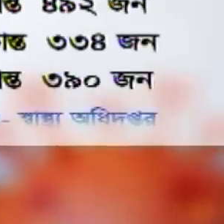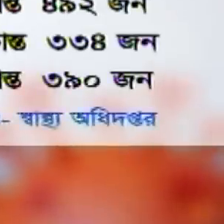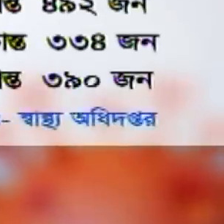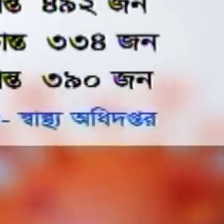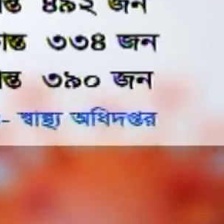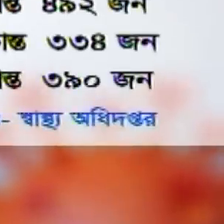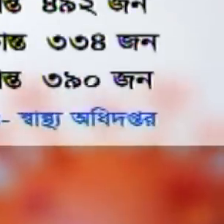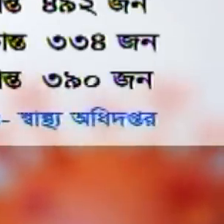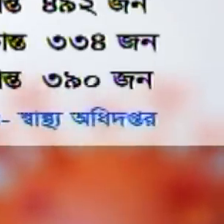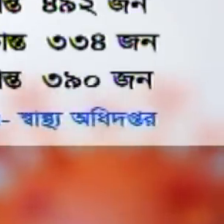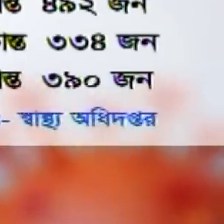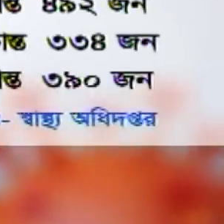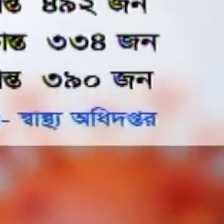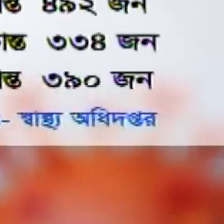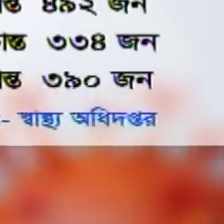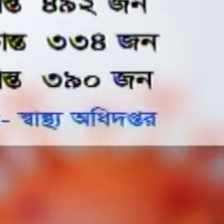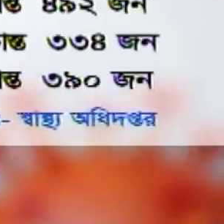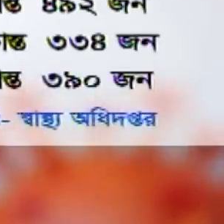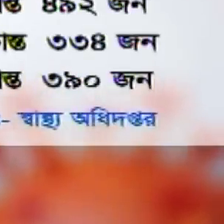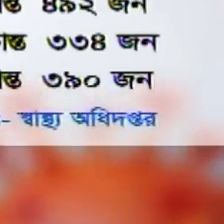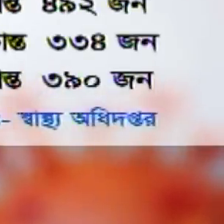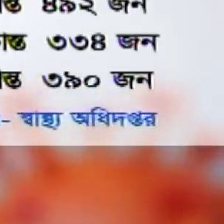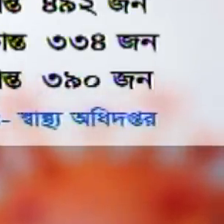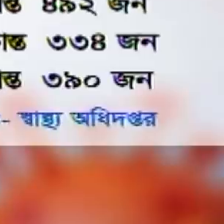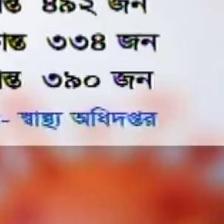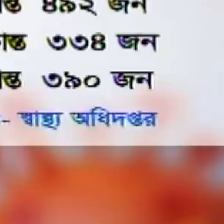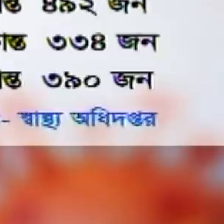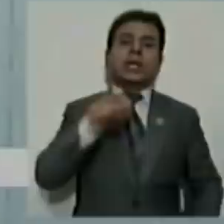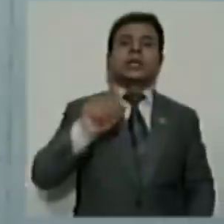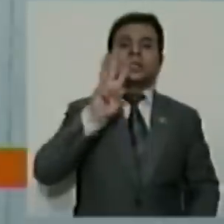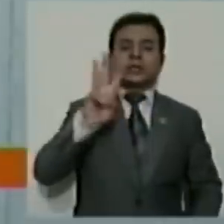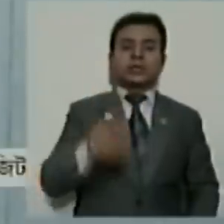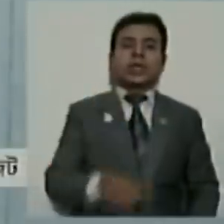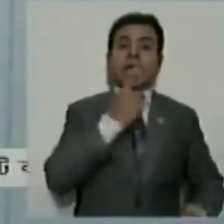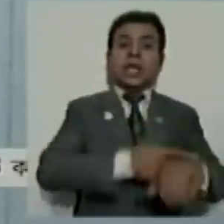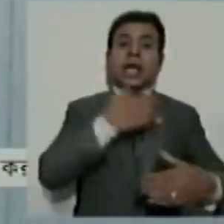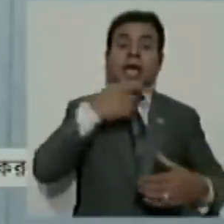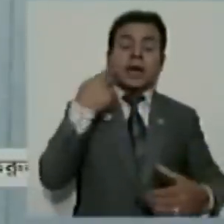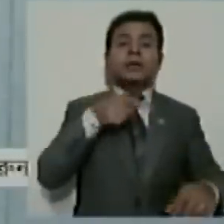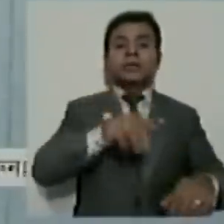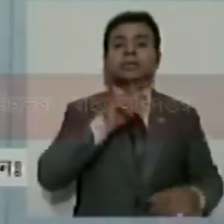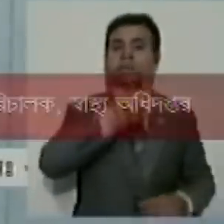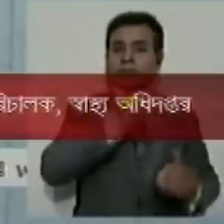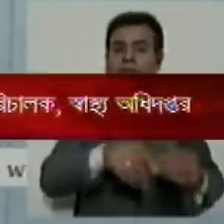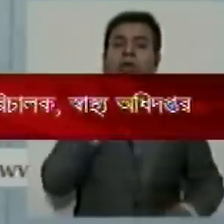মারা যাওয়া 10 জনের মধ্যে 7 জনই ঢাকার যদি আমরা বয়সের বিশ্লেষণ করি তাহলে